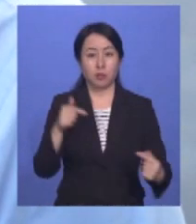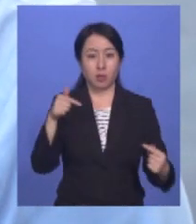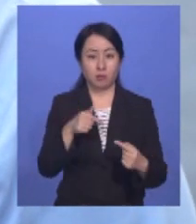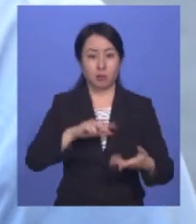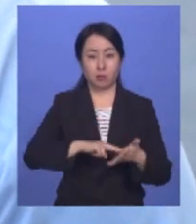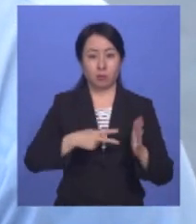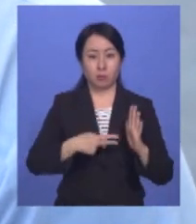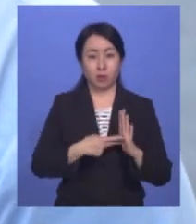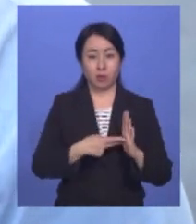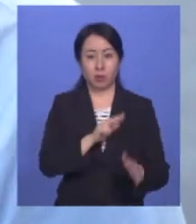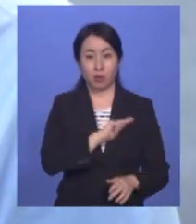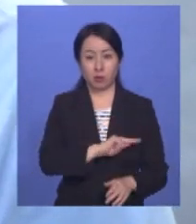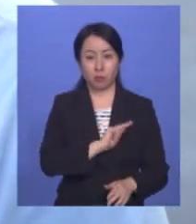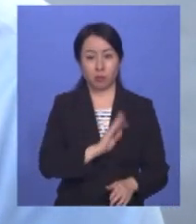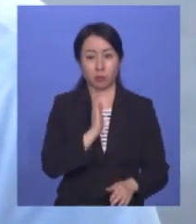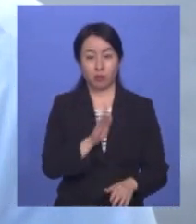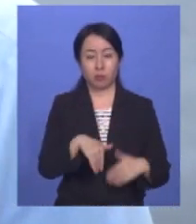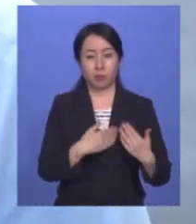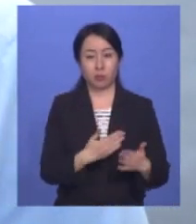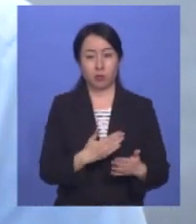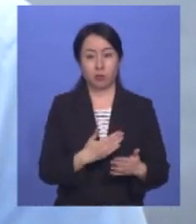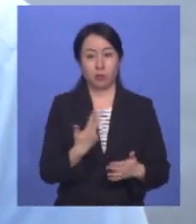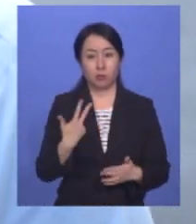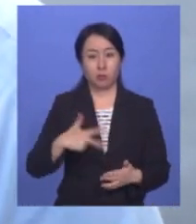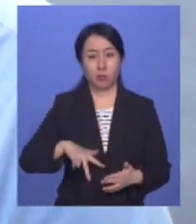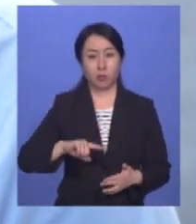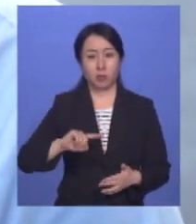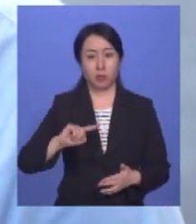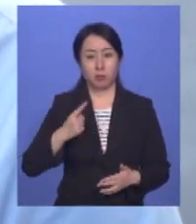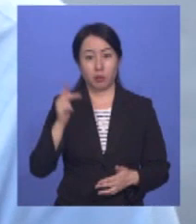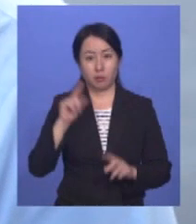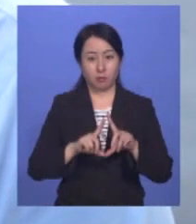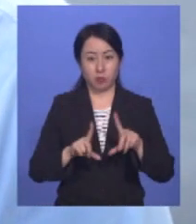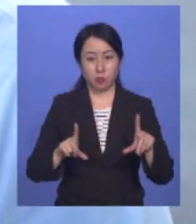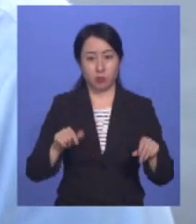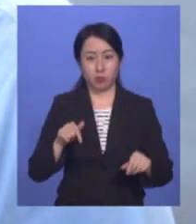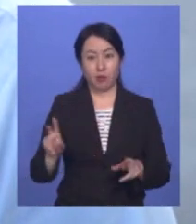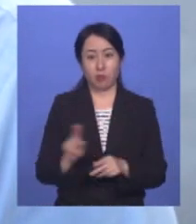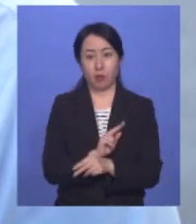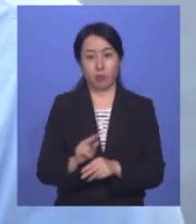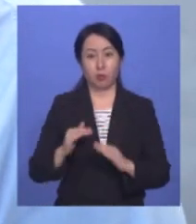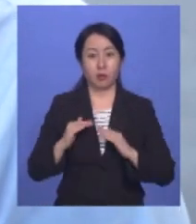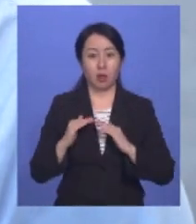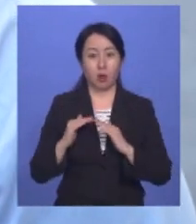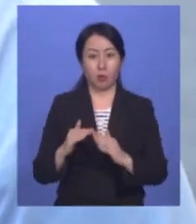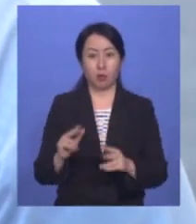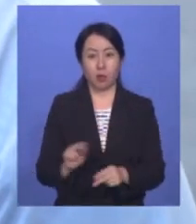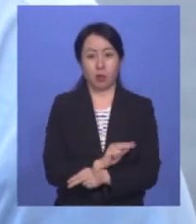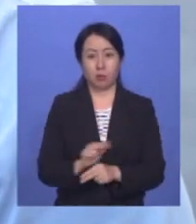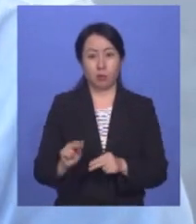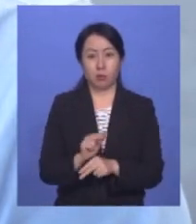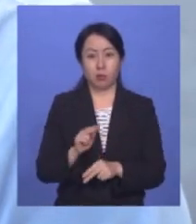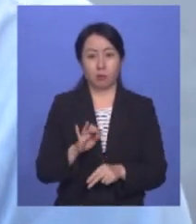графику производства, работы будут сданы. Ну и по 31-й школе, там у нас ремонт кровли, ремонт